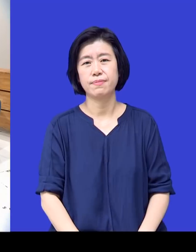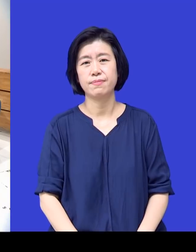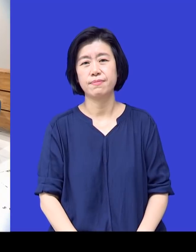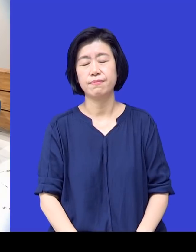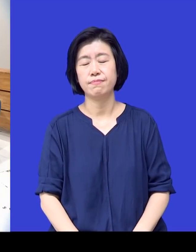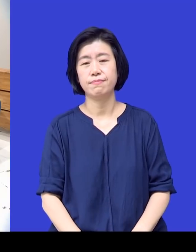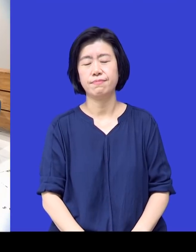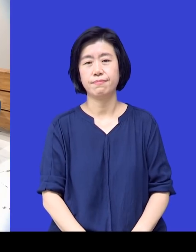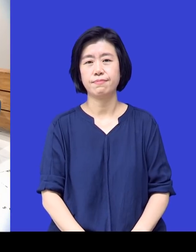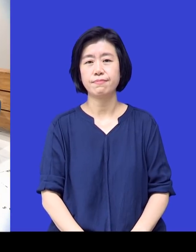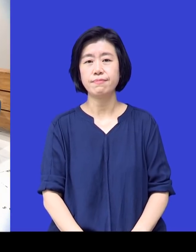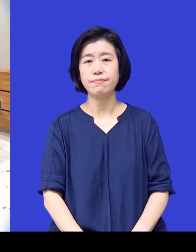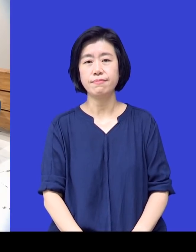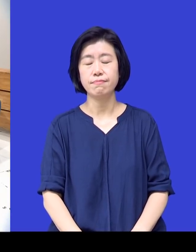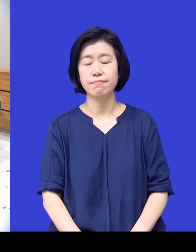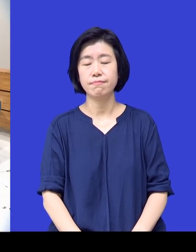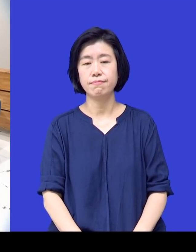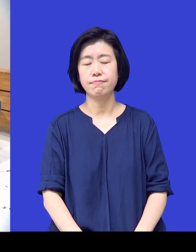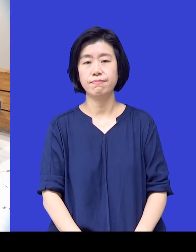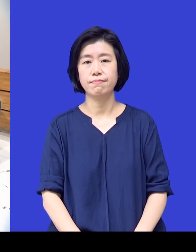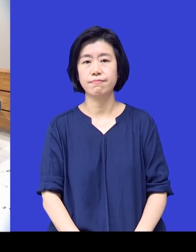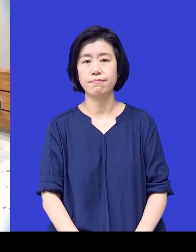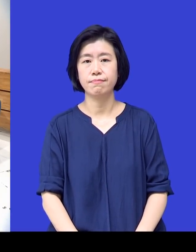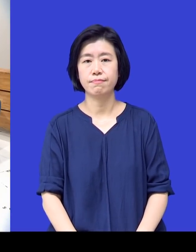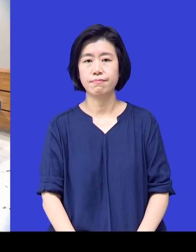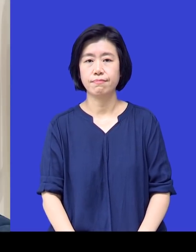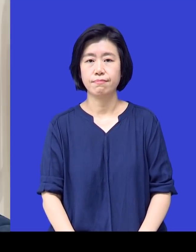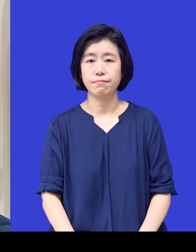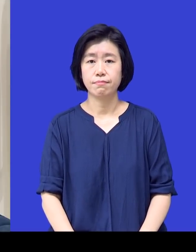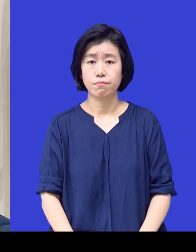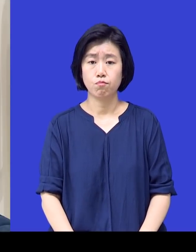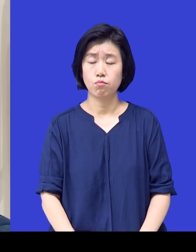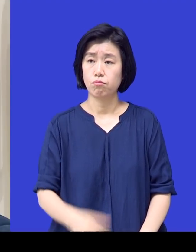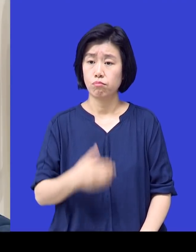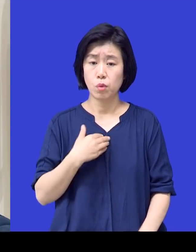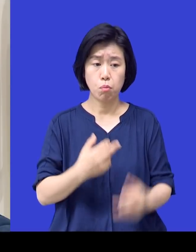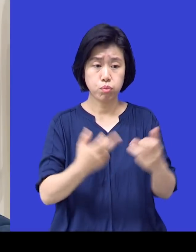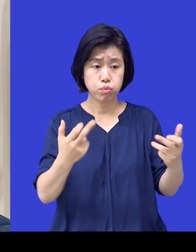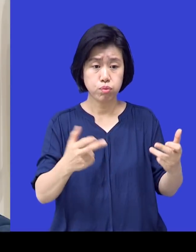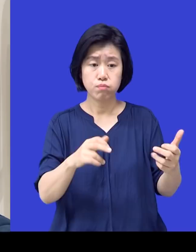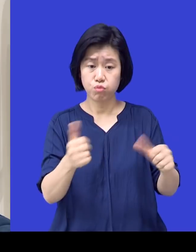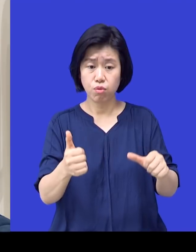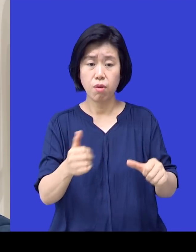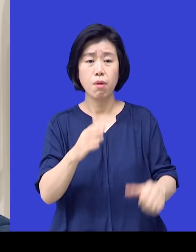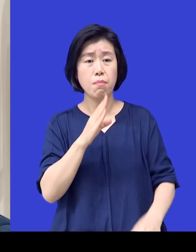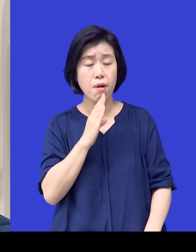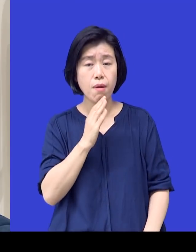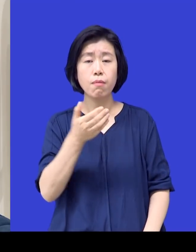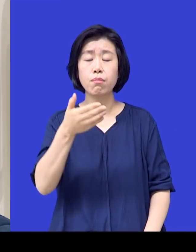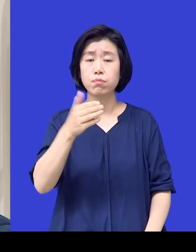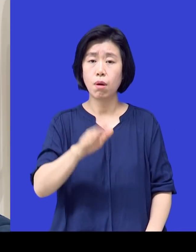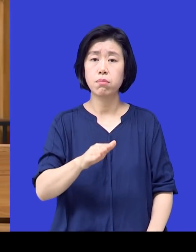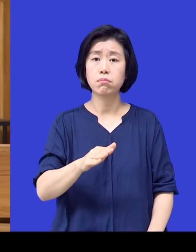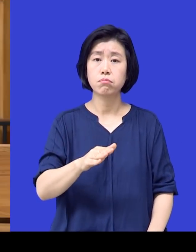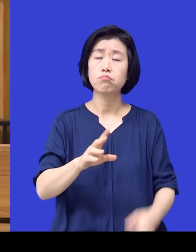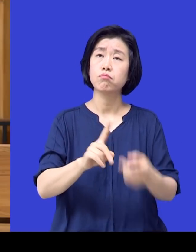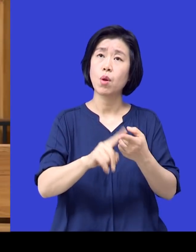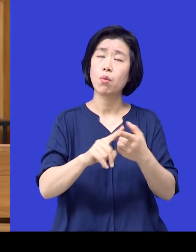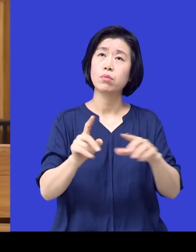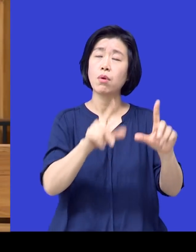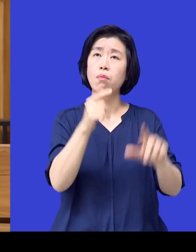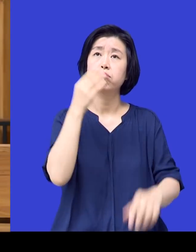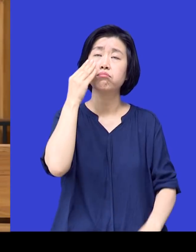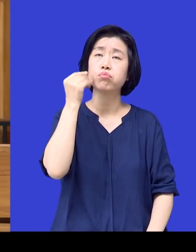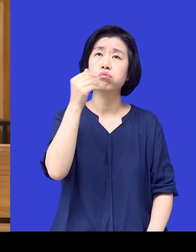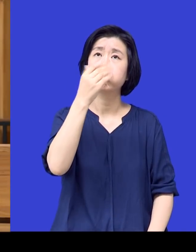컸고 물론 내 형제들 다 죽어나간 대다수고 뭐 이렇지만 살아남지 않았느냐 그냥 거기에 익숙해진 거예요.